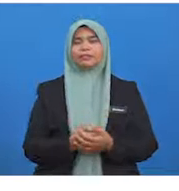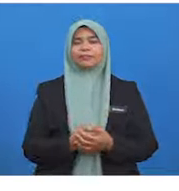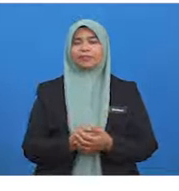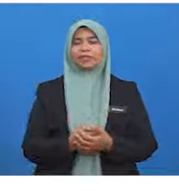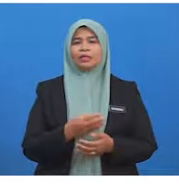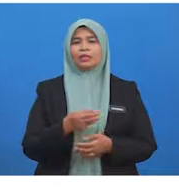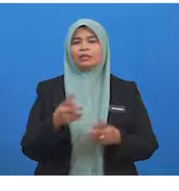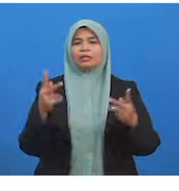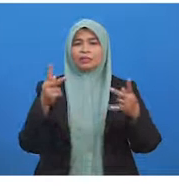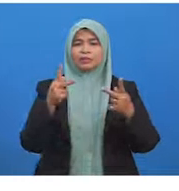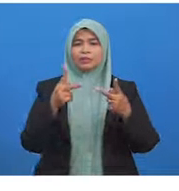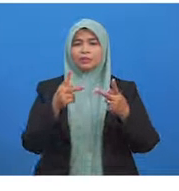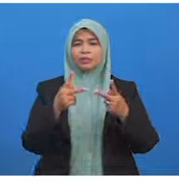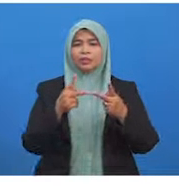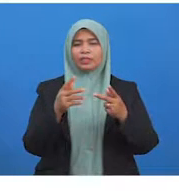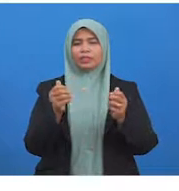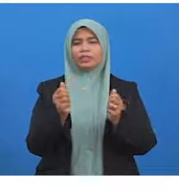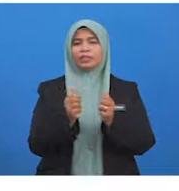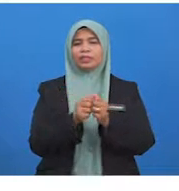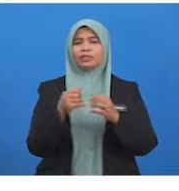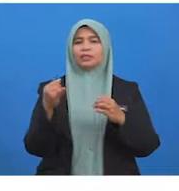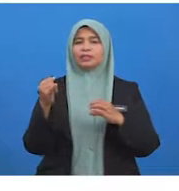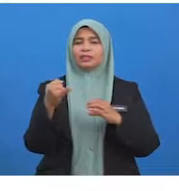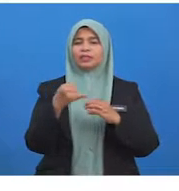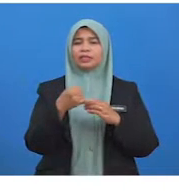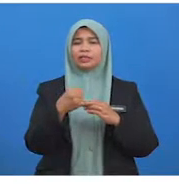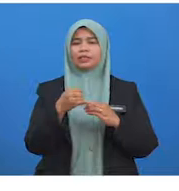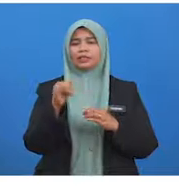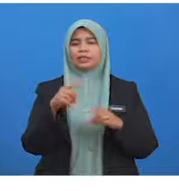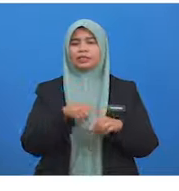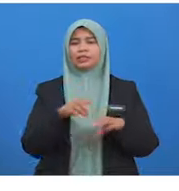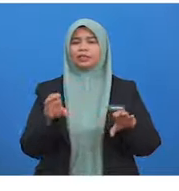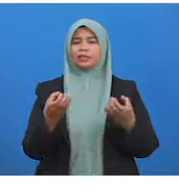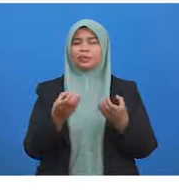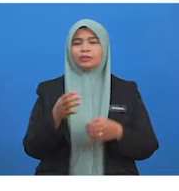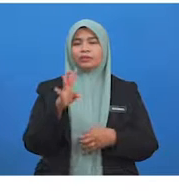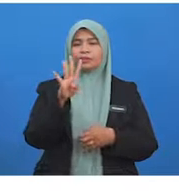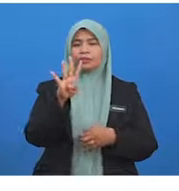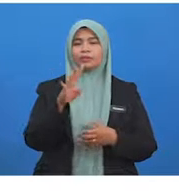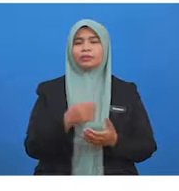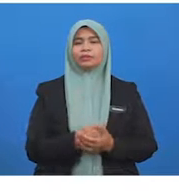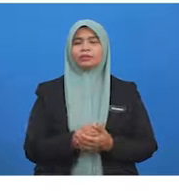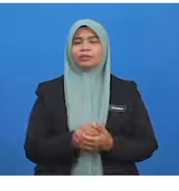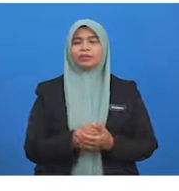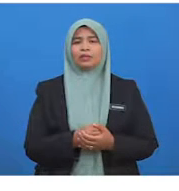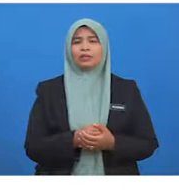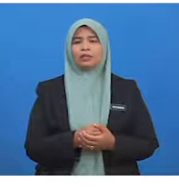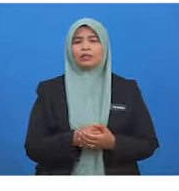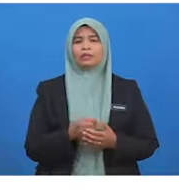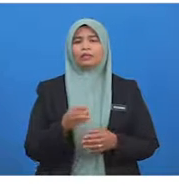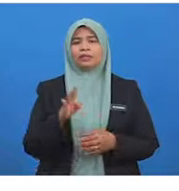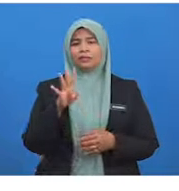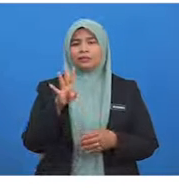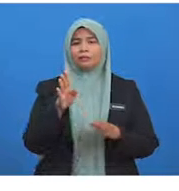dilakukan. Keempat, ia ialah adil dan bersamaan antara